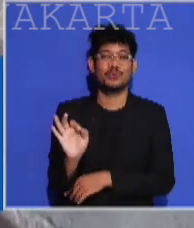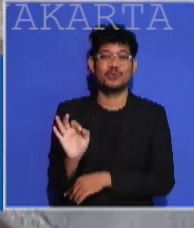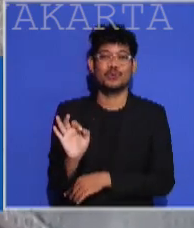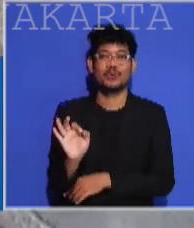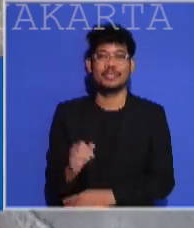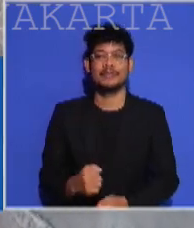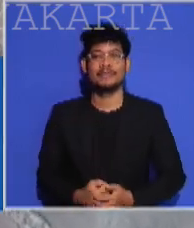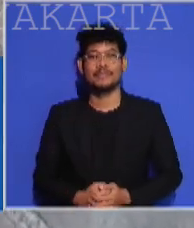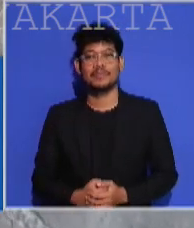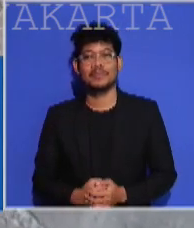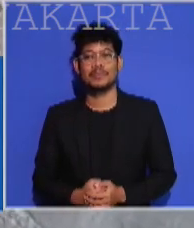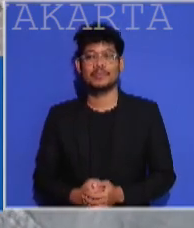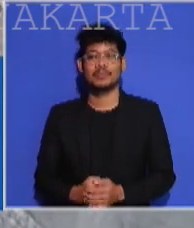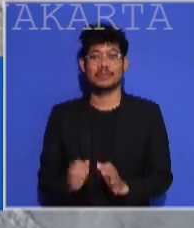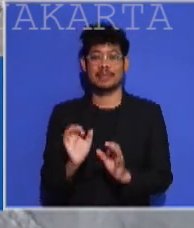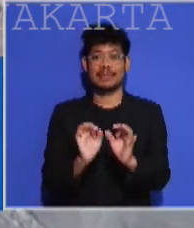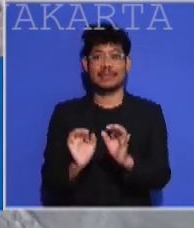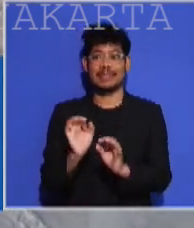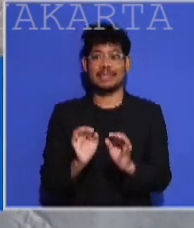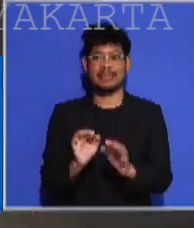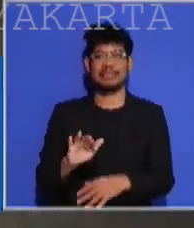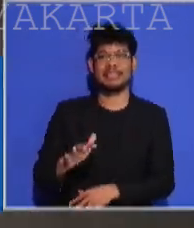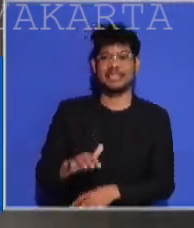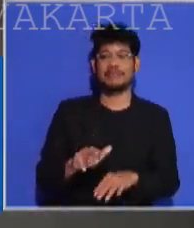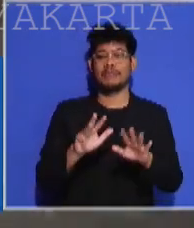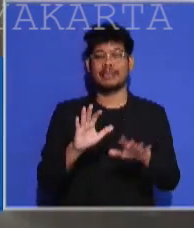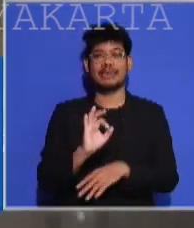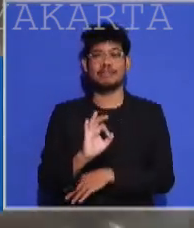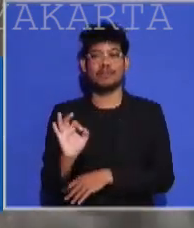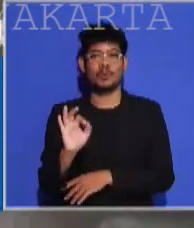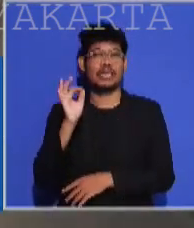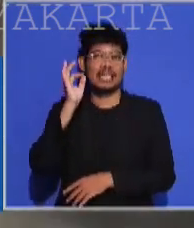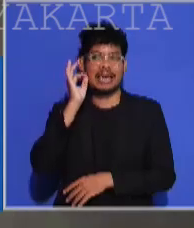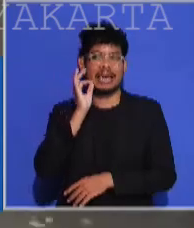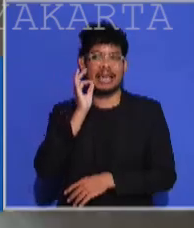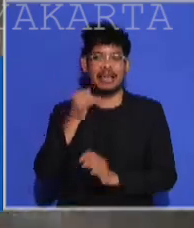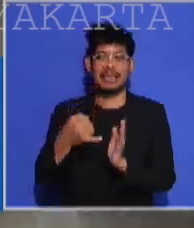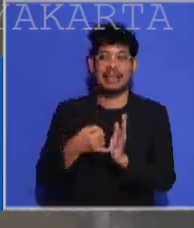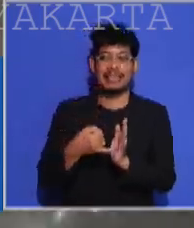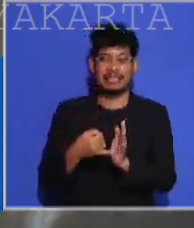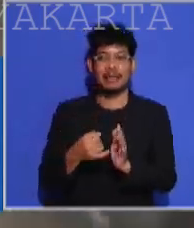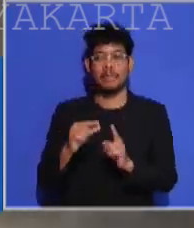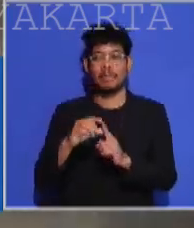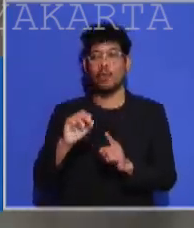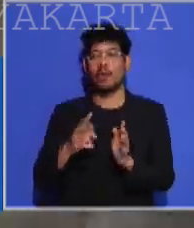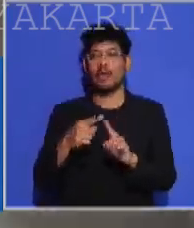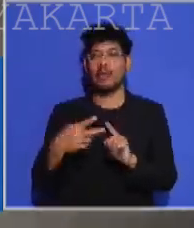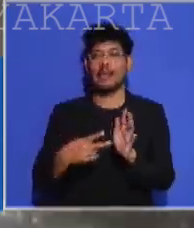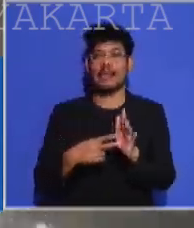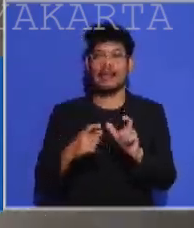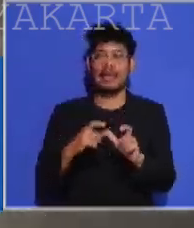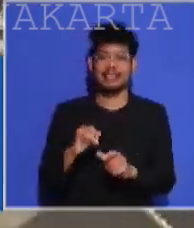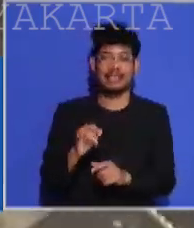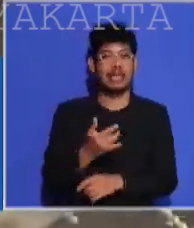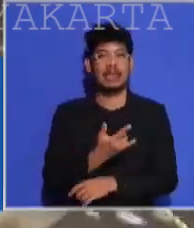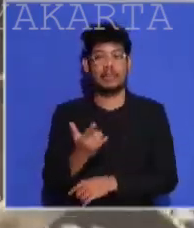menawi pakan damelan piyambak namung 9 ewunan kemawon. Kandetan protein pakan ulam menika saged dipun damel jumbuh